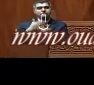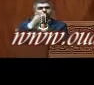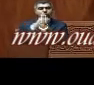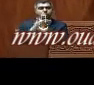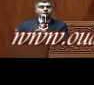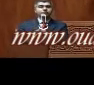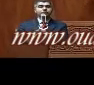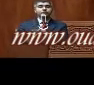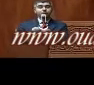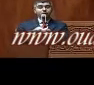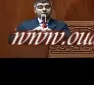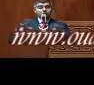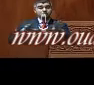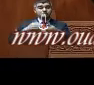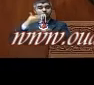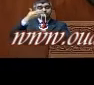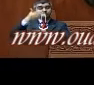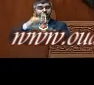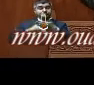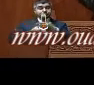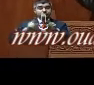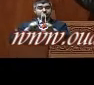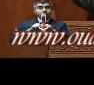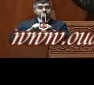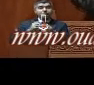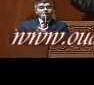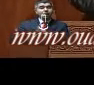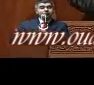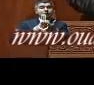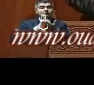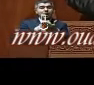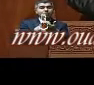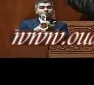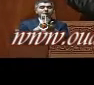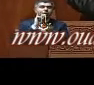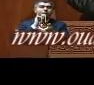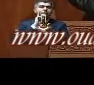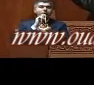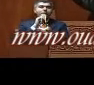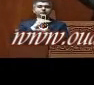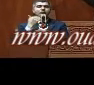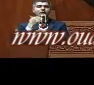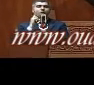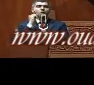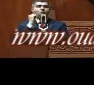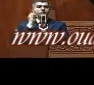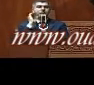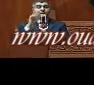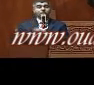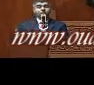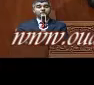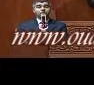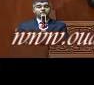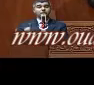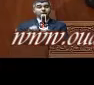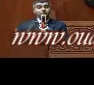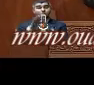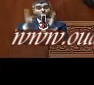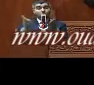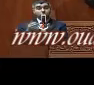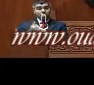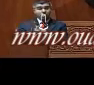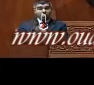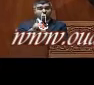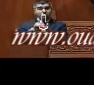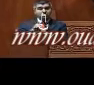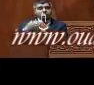قاعدة المستفيدين منه وأضيف إليهم الدعم المباشر للنساء الأرامل في وضعية هشة. طبعا ماشي كلهم توصلوا، ولكن راه داكشي